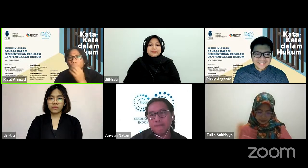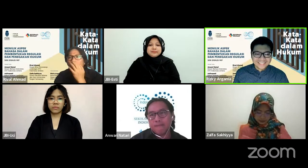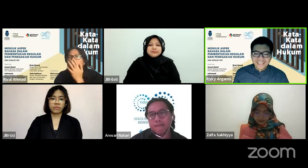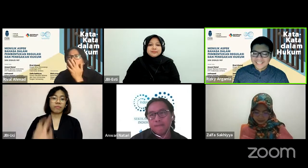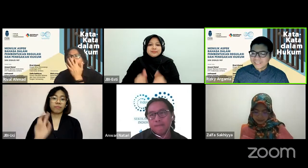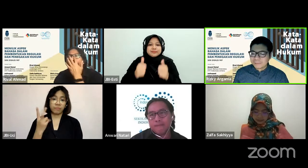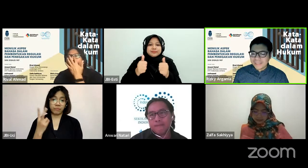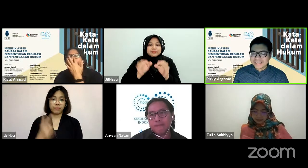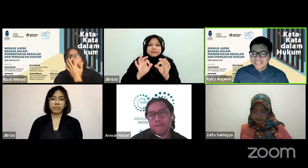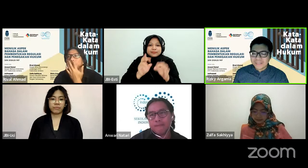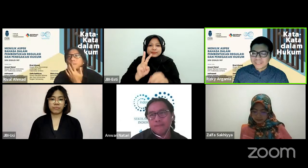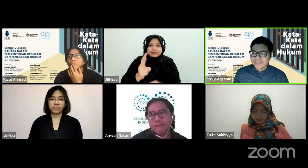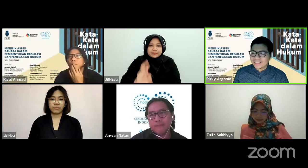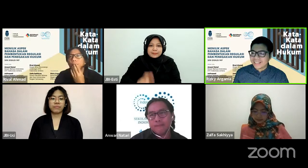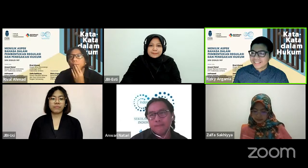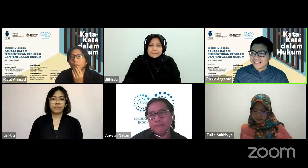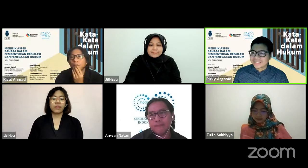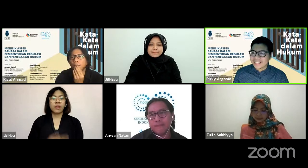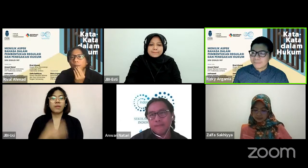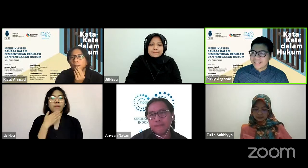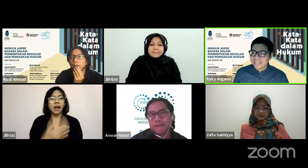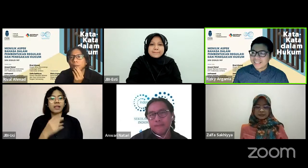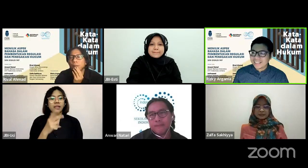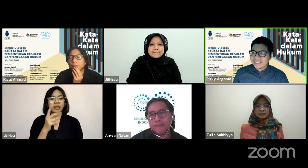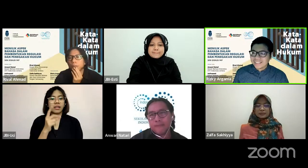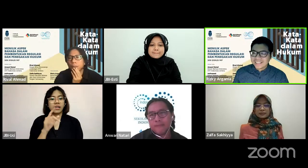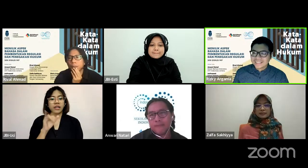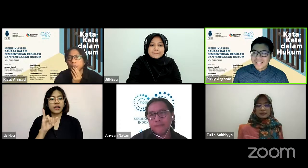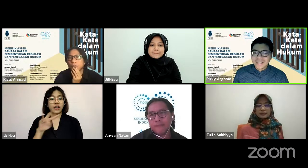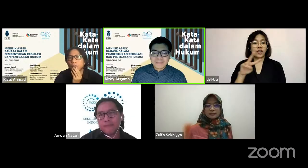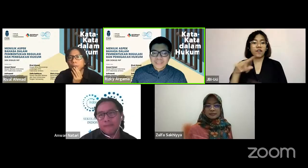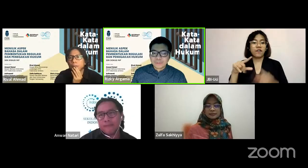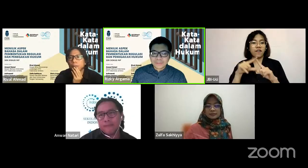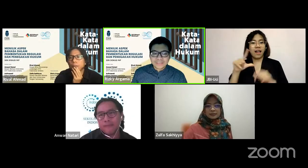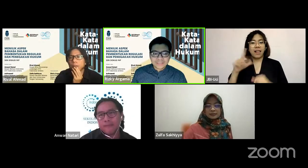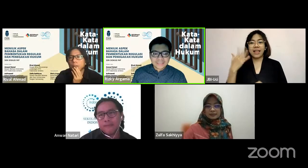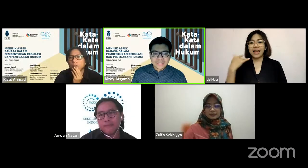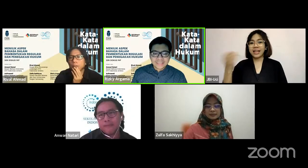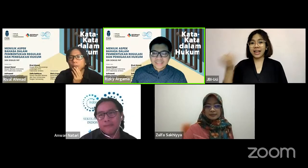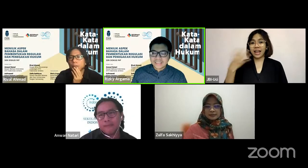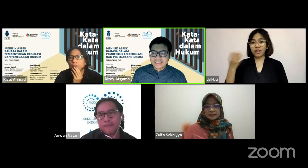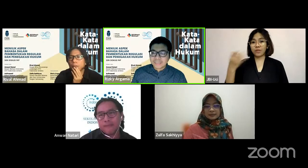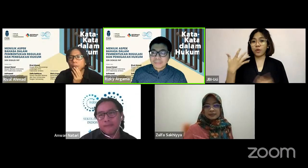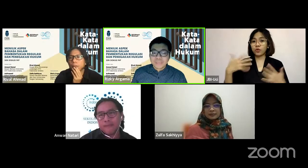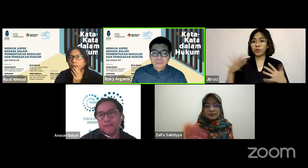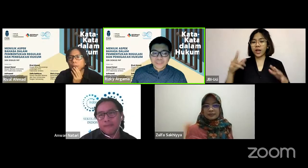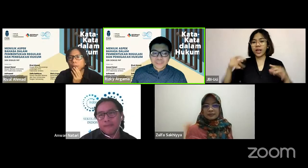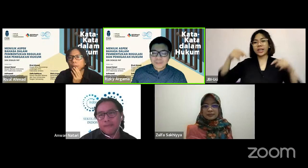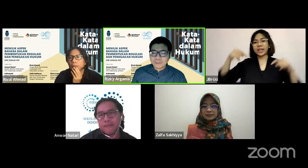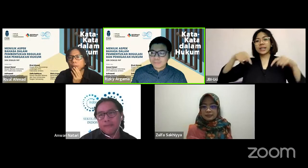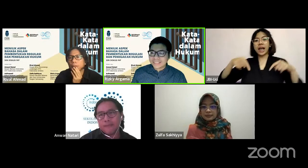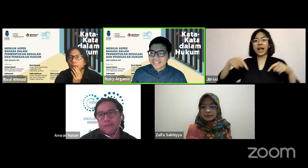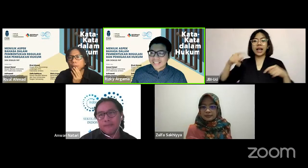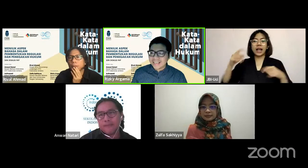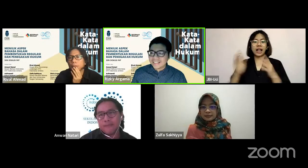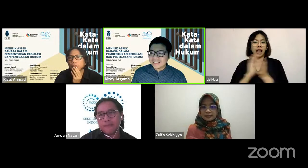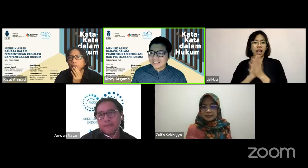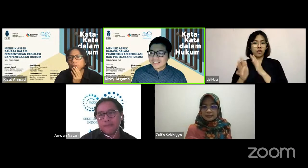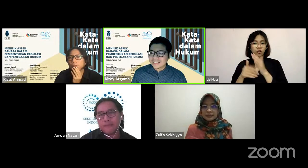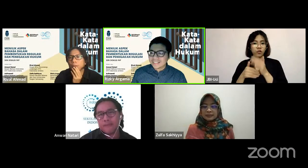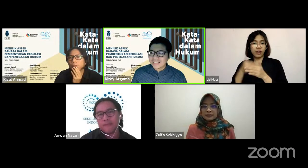ya ama kasih Bang Rival atas tanggapannya saya akan masuk ke permen berikutnya untuk